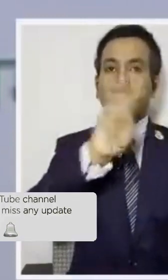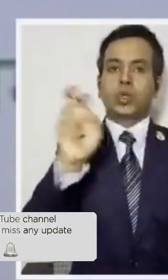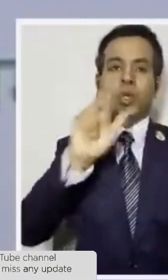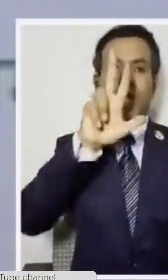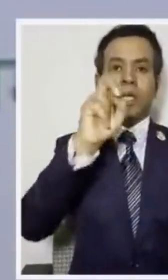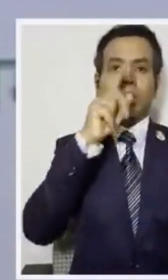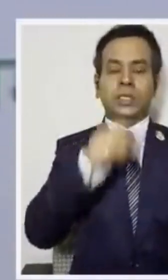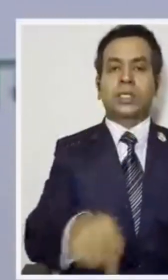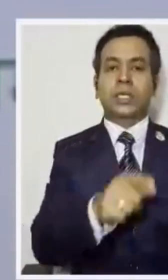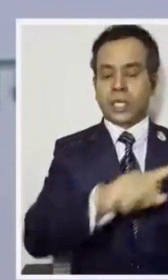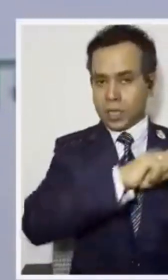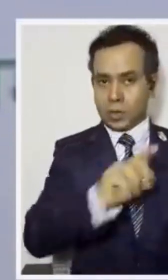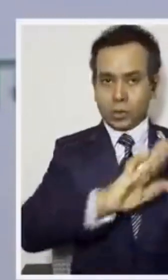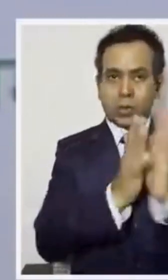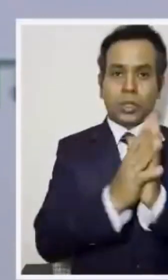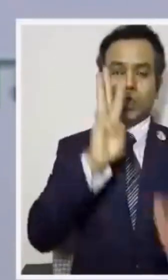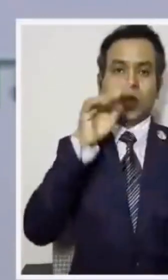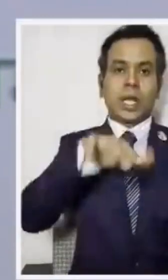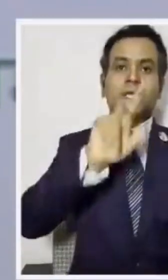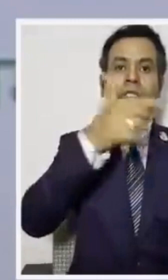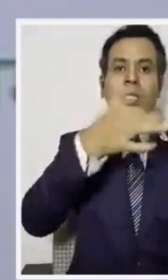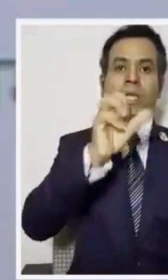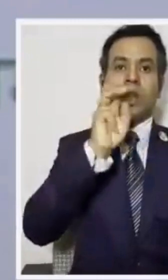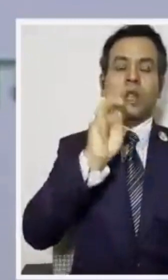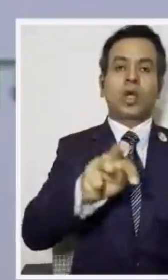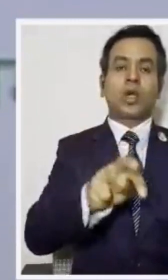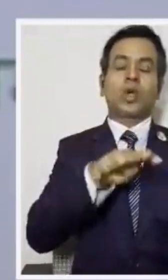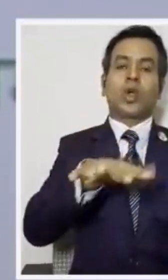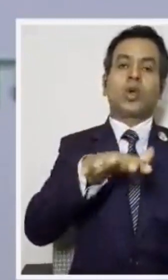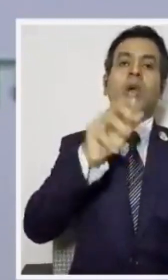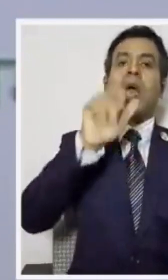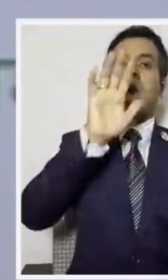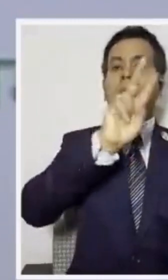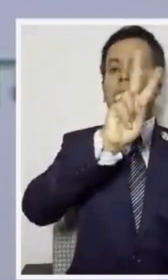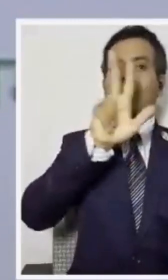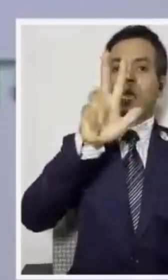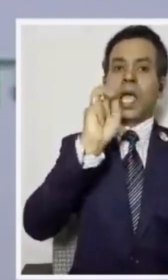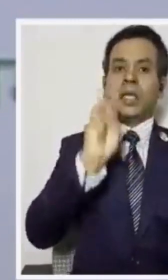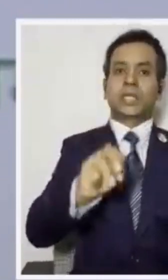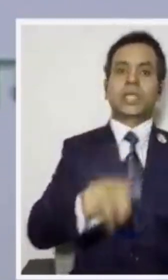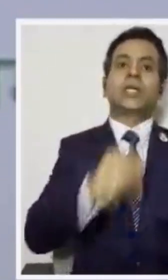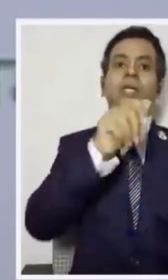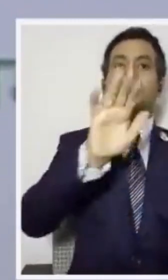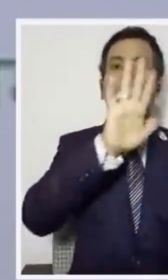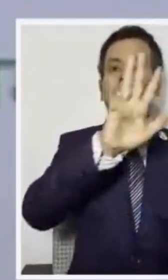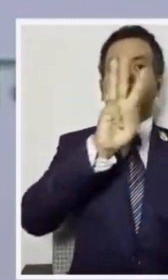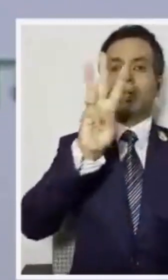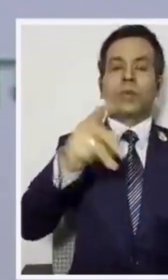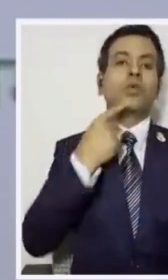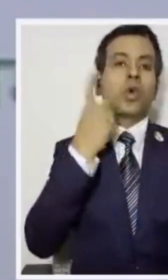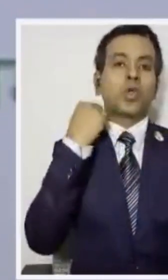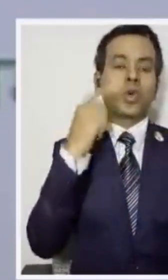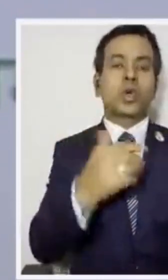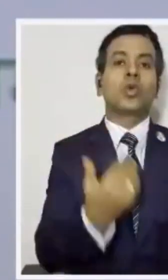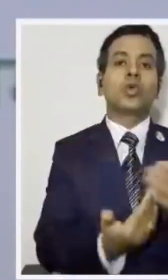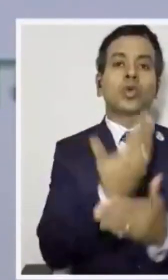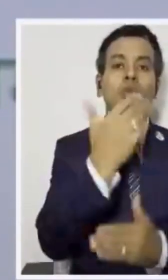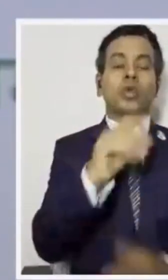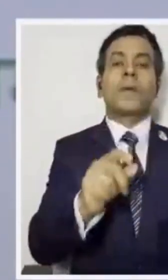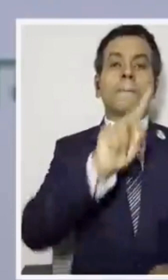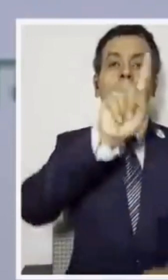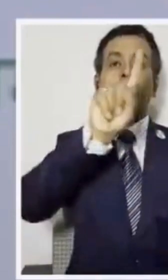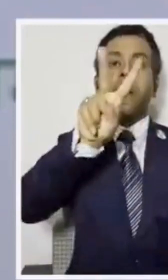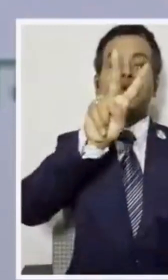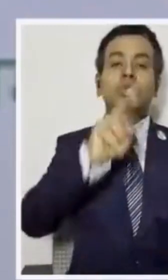7,28,753টি। গত 24 ঘন্টায় নতুন করে 12 জন চিকিৎসক এর মধ্যে যুক্ত হয়েছেন স্বেচ্ছাভিত্তিক অনলাইন সেবা দেওয়ার জন্য এবং প্রশিক্ষণের